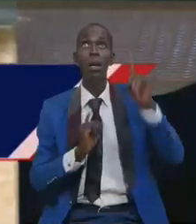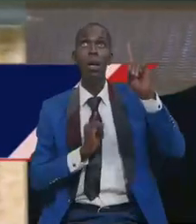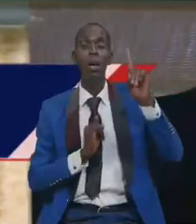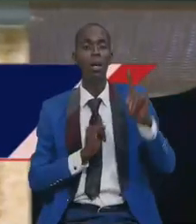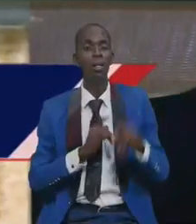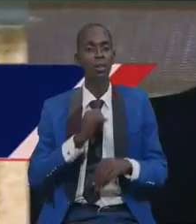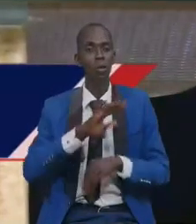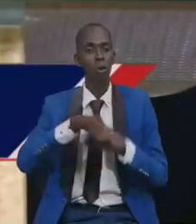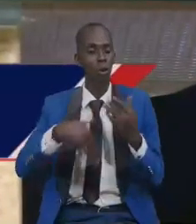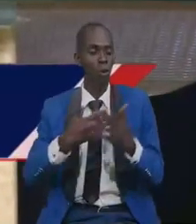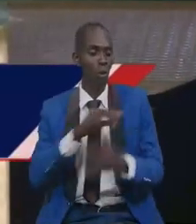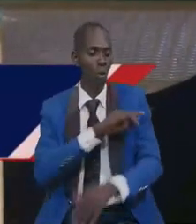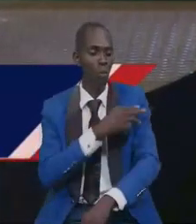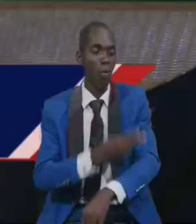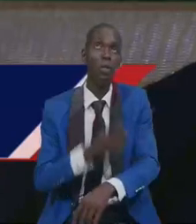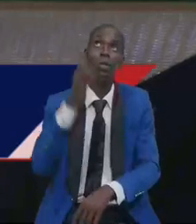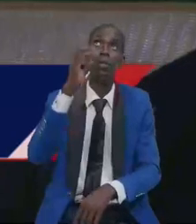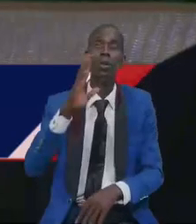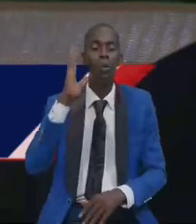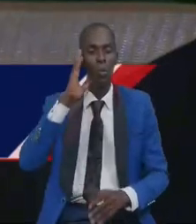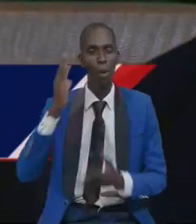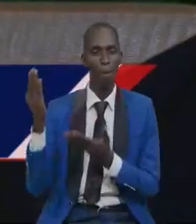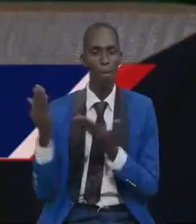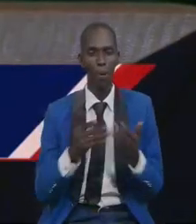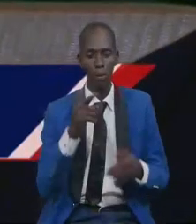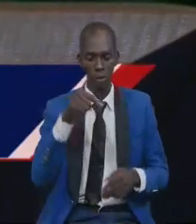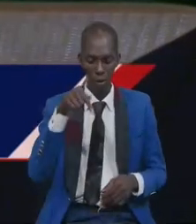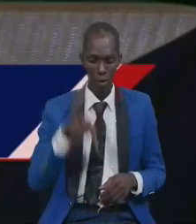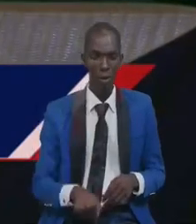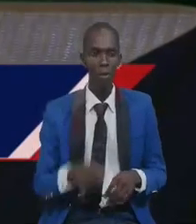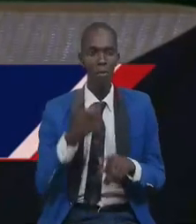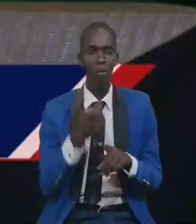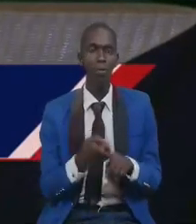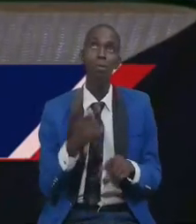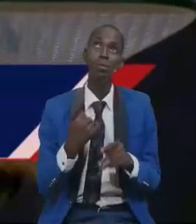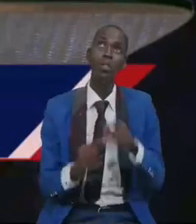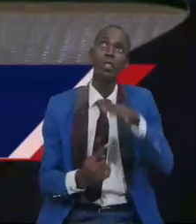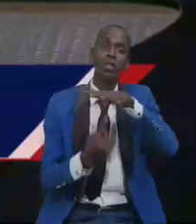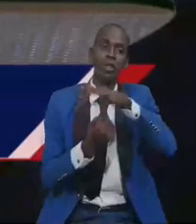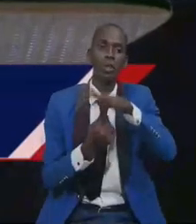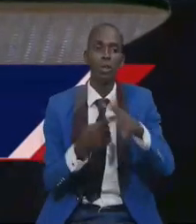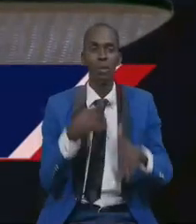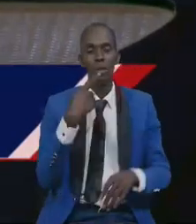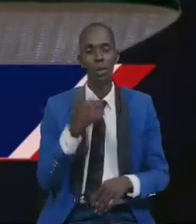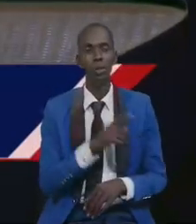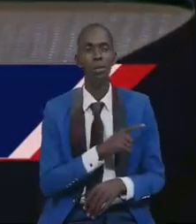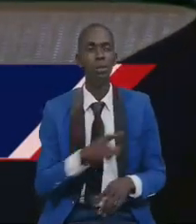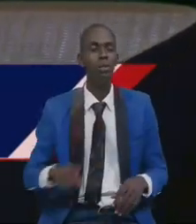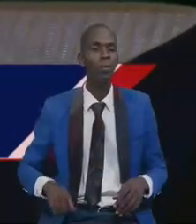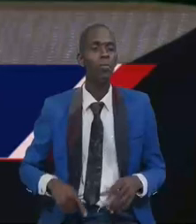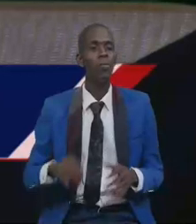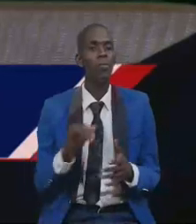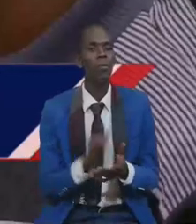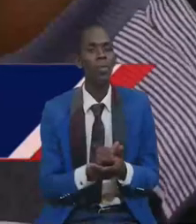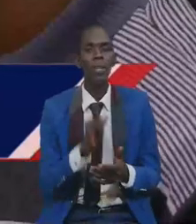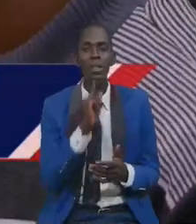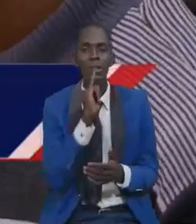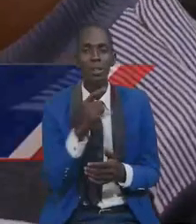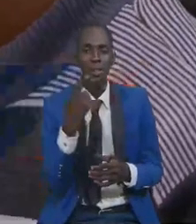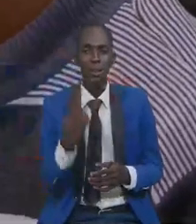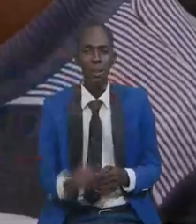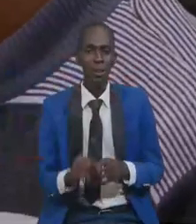le Tout-Puissant Dieu, t'en précipiterai, dit l'Éternel. Ça, c'est la position de